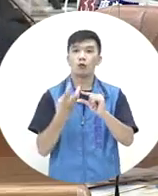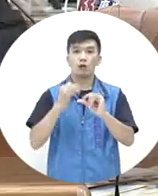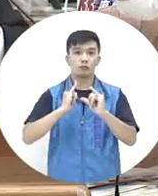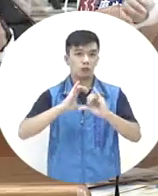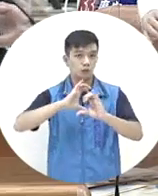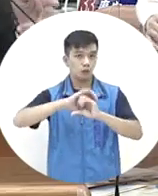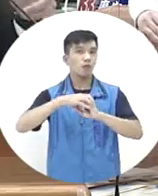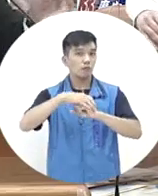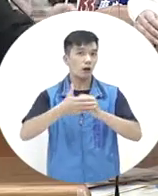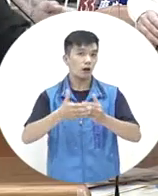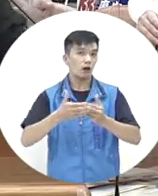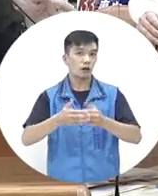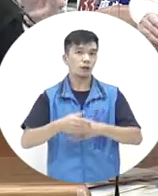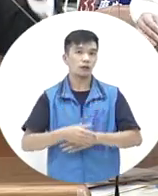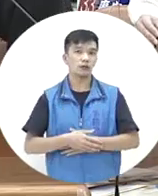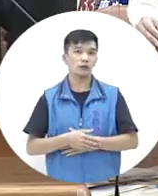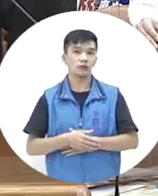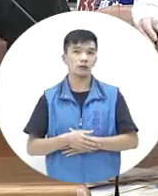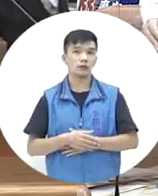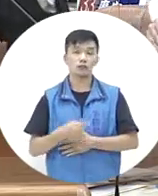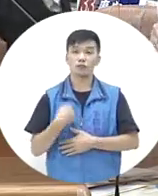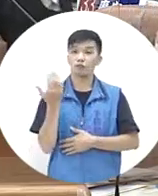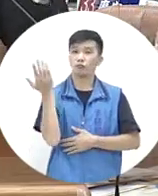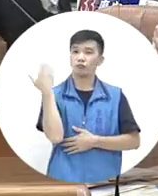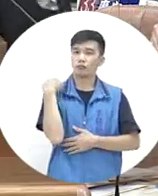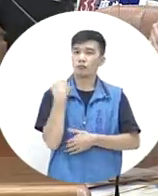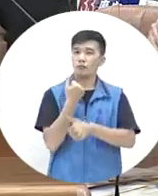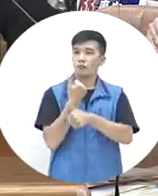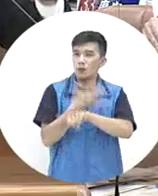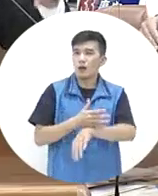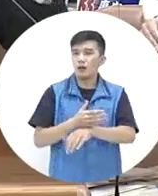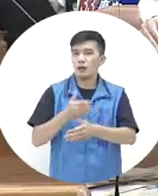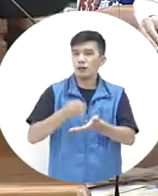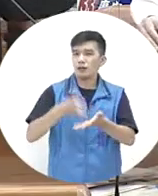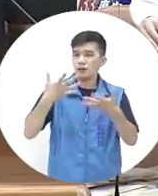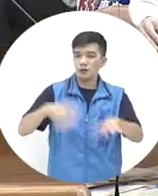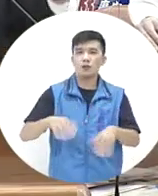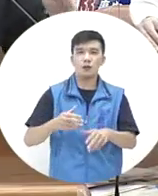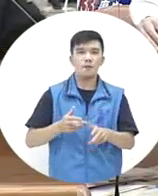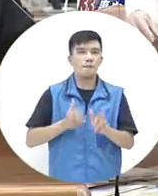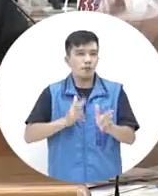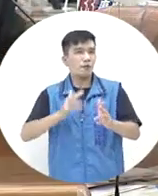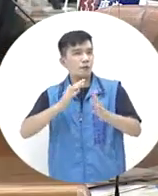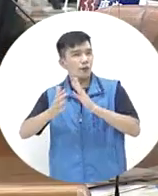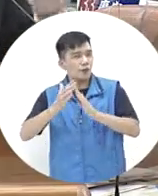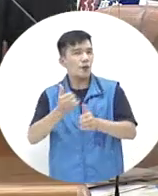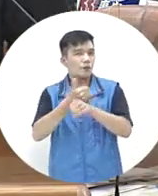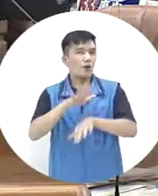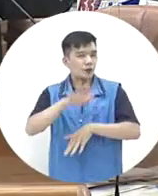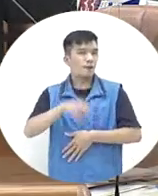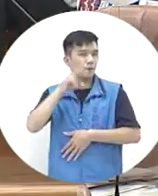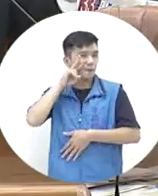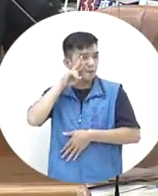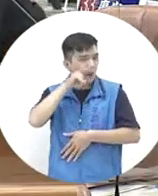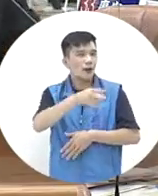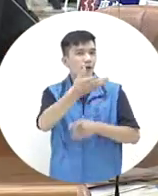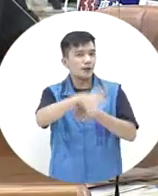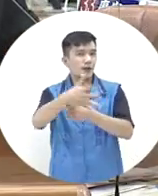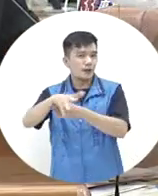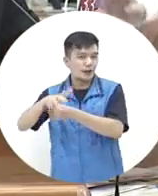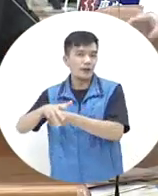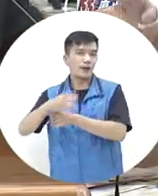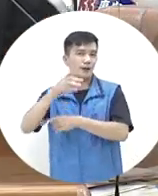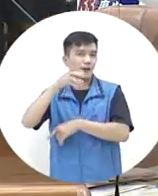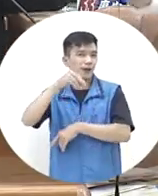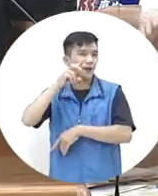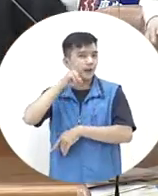相信我已经经过了这么多的年代，经过这么多的枪战了， 看过这么多生死 了，你讲了这么多 话，你愿意跟我一起这样做